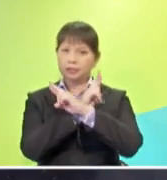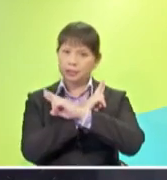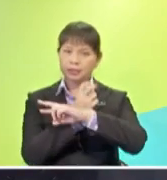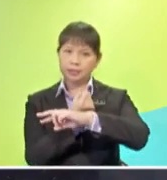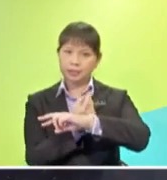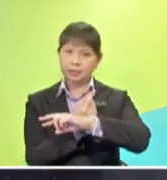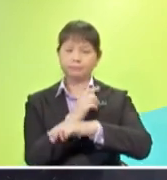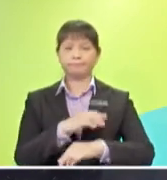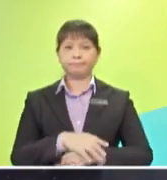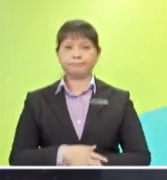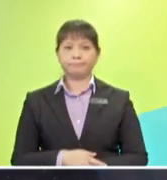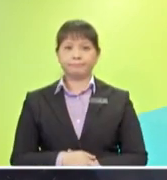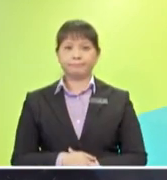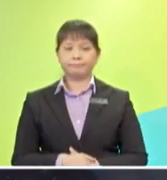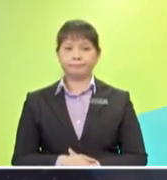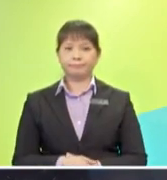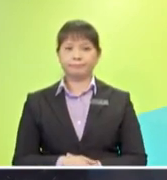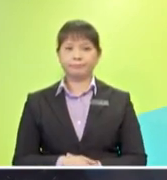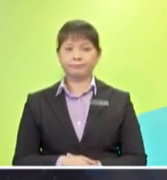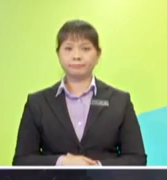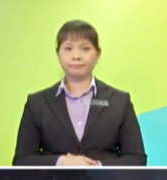saya pun sebenarnya Rindu